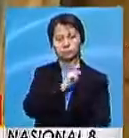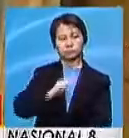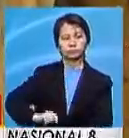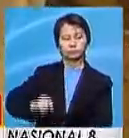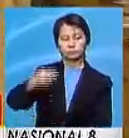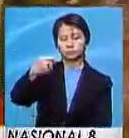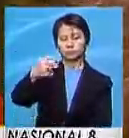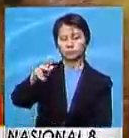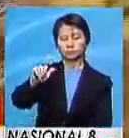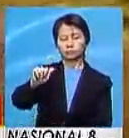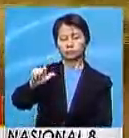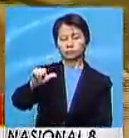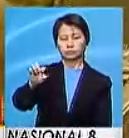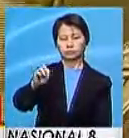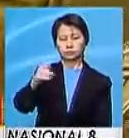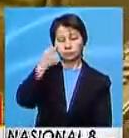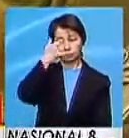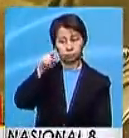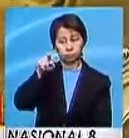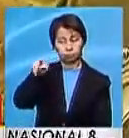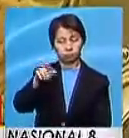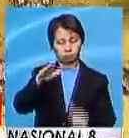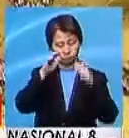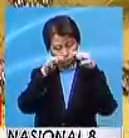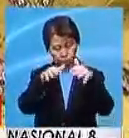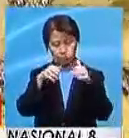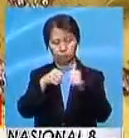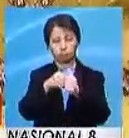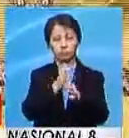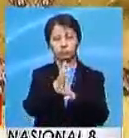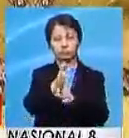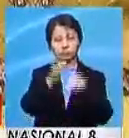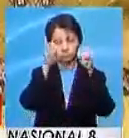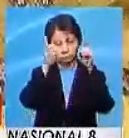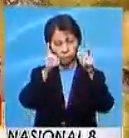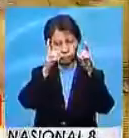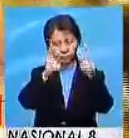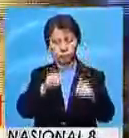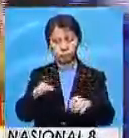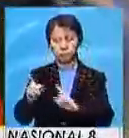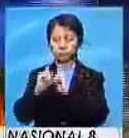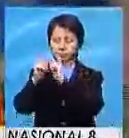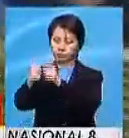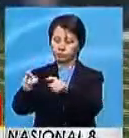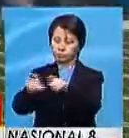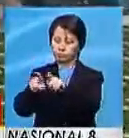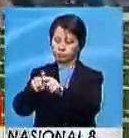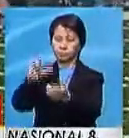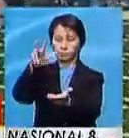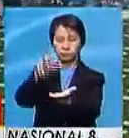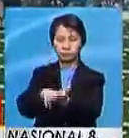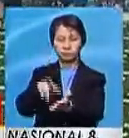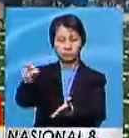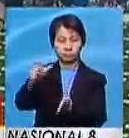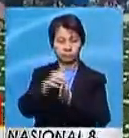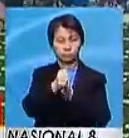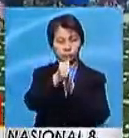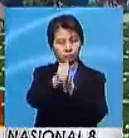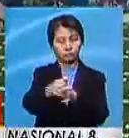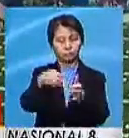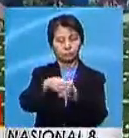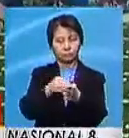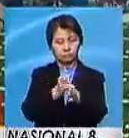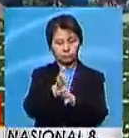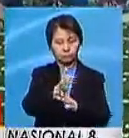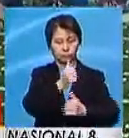Halim berikutan keprihatinan baginda dalam bidang pendidikan. Anugerah tersebut juga sebagai mengiktiraf kepimpinan Tuanku Tuanku dalam